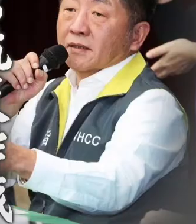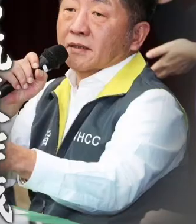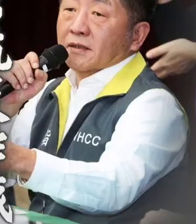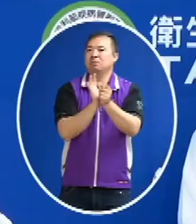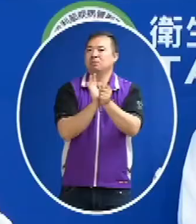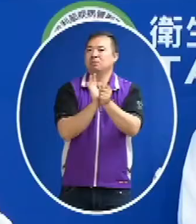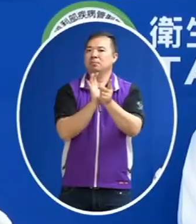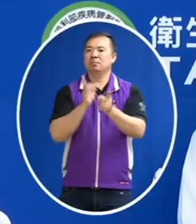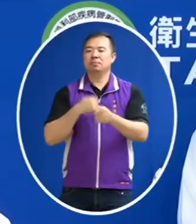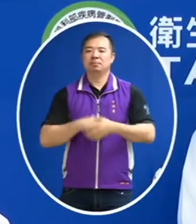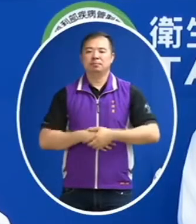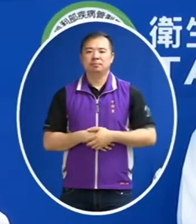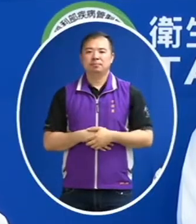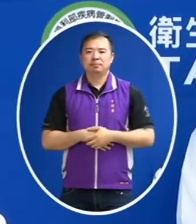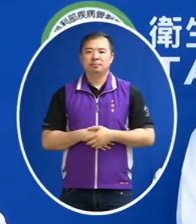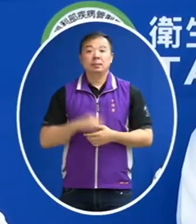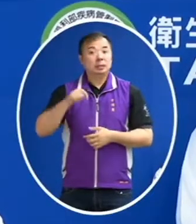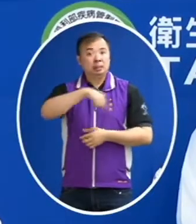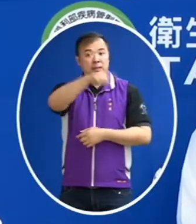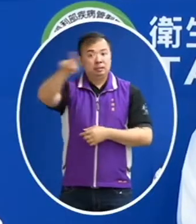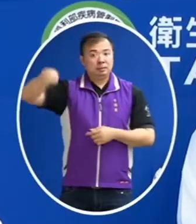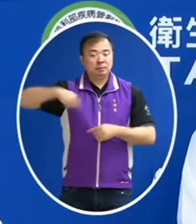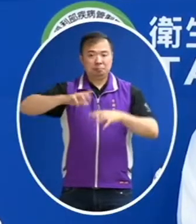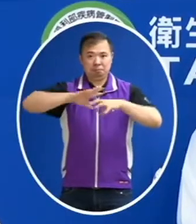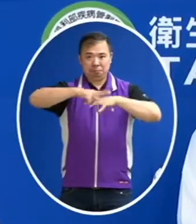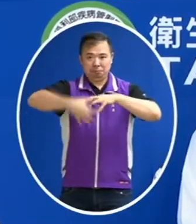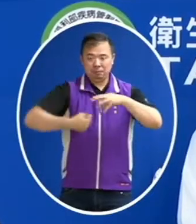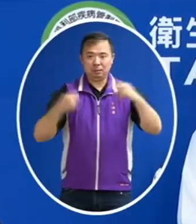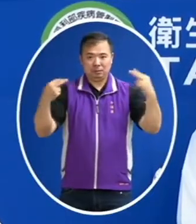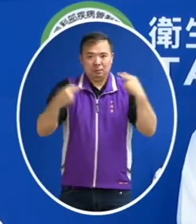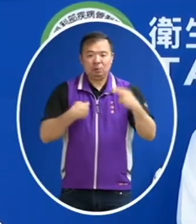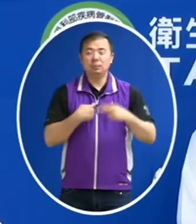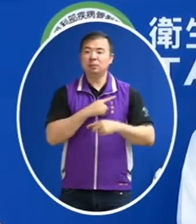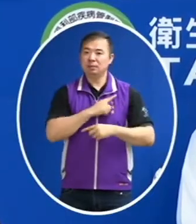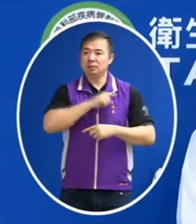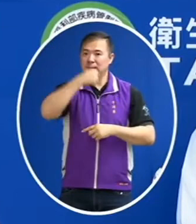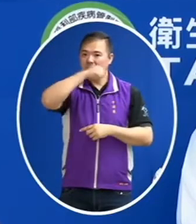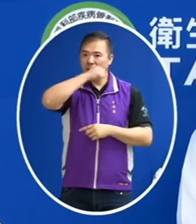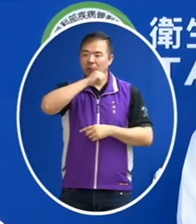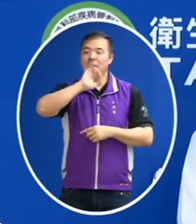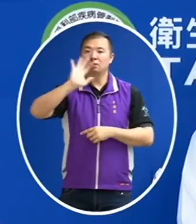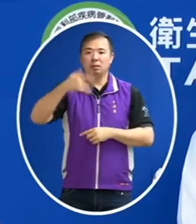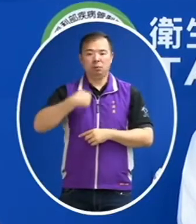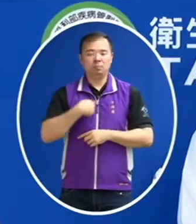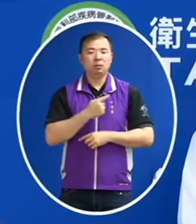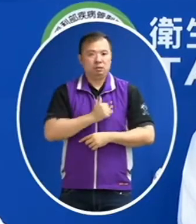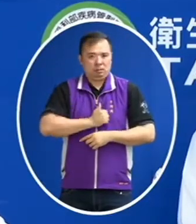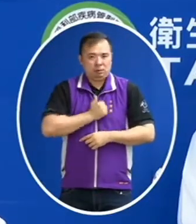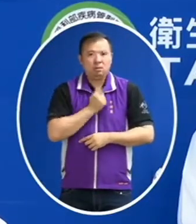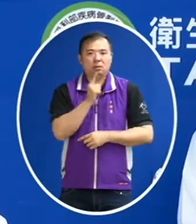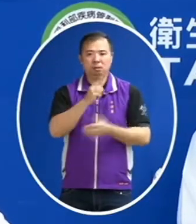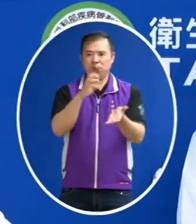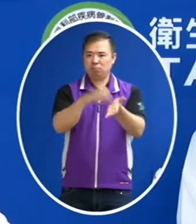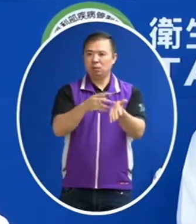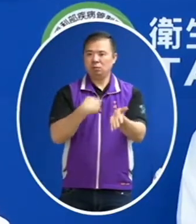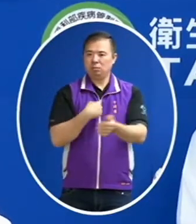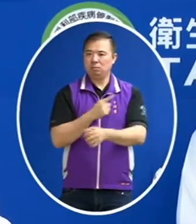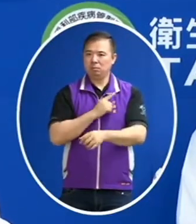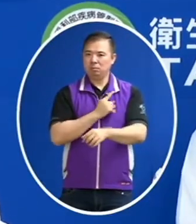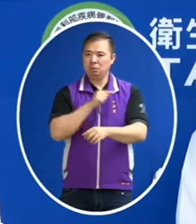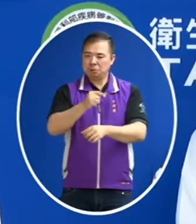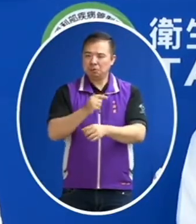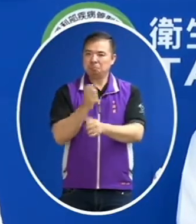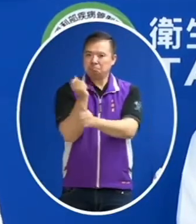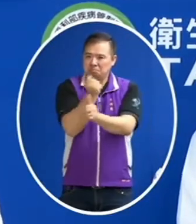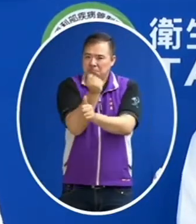湾模式。 大家都看到台湾了，那我们台湾必须要拿出东西让大家看。好，所以我们在这段